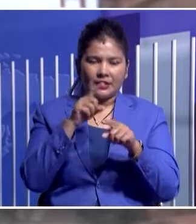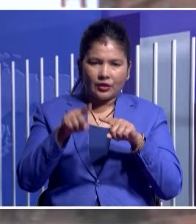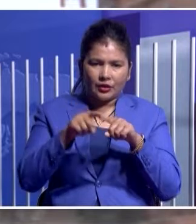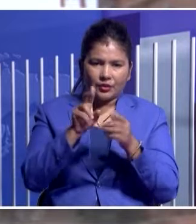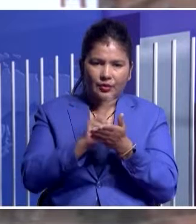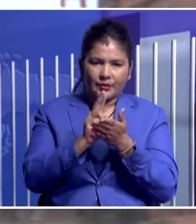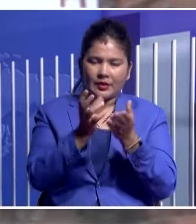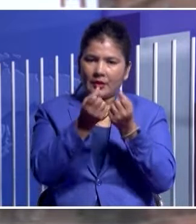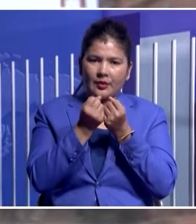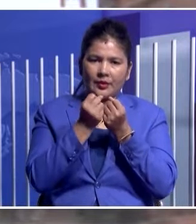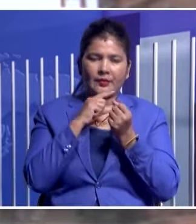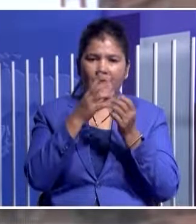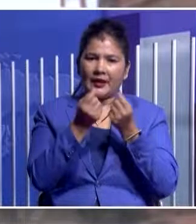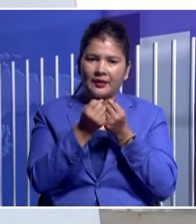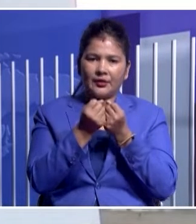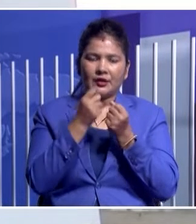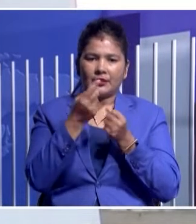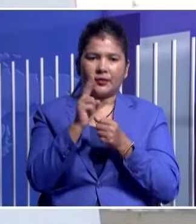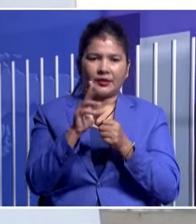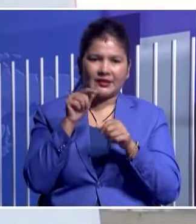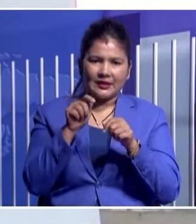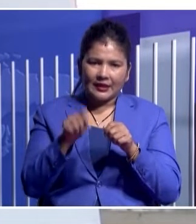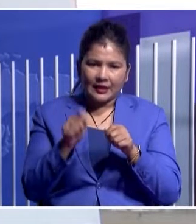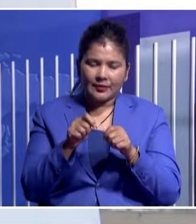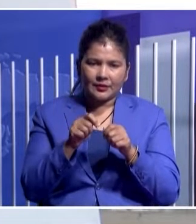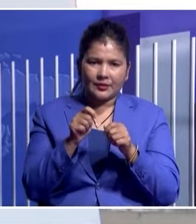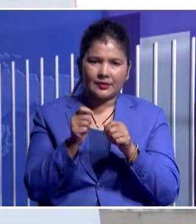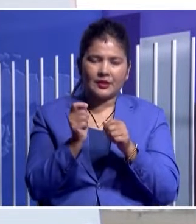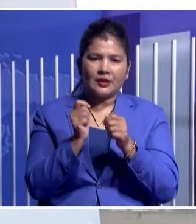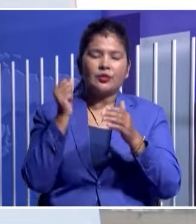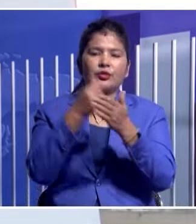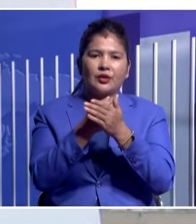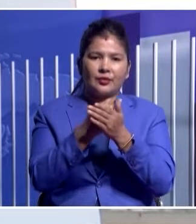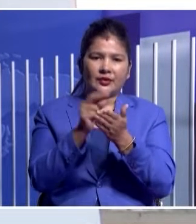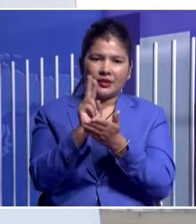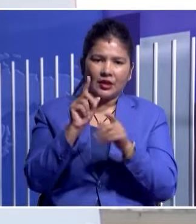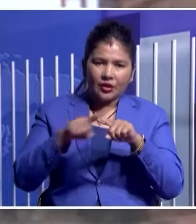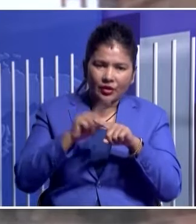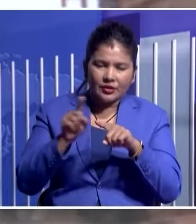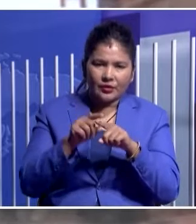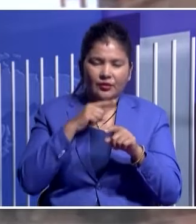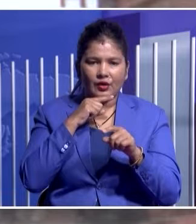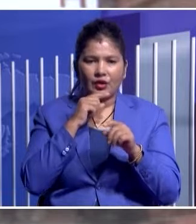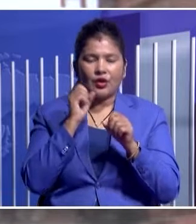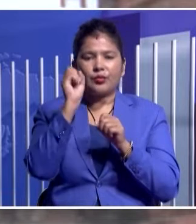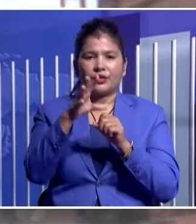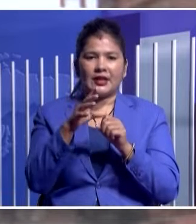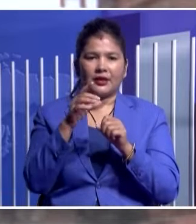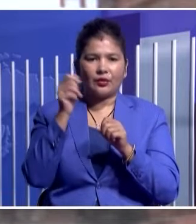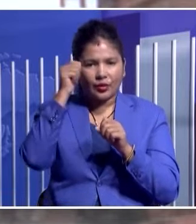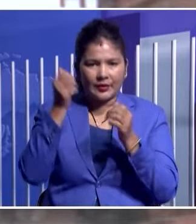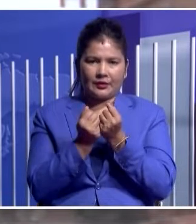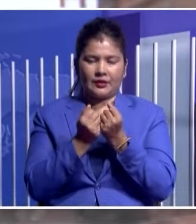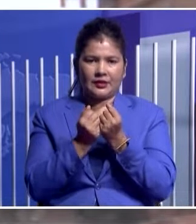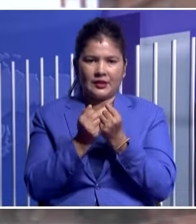नभएको प्रवक्ता पौडेलले बताउनु भएको छ। कानुन बमोजिम बुझाउनुपर्ने निर्वाचन खर्चको विवरण बुझाए नबुझाएको यकिन गरी निर्वाचन